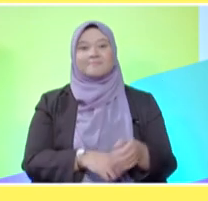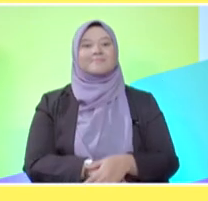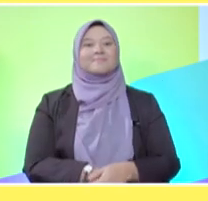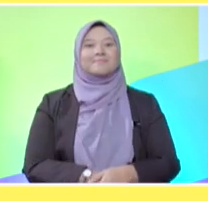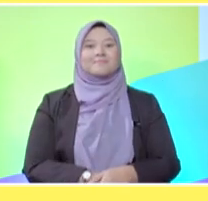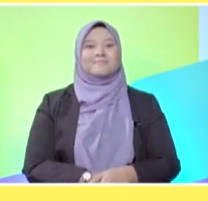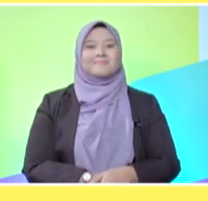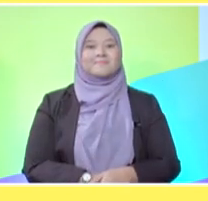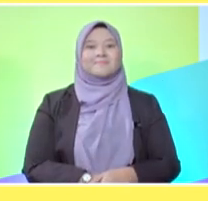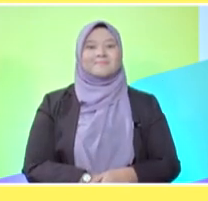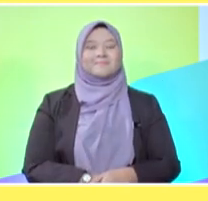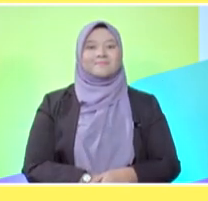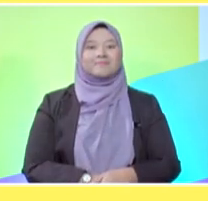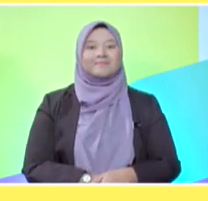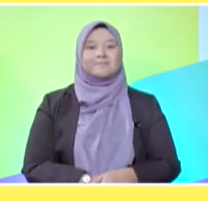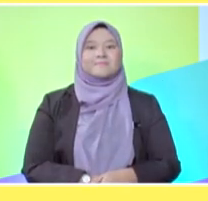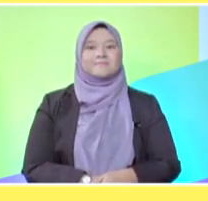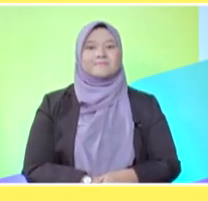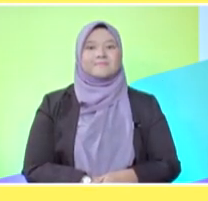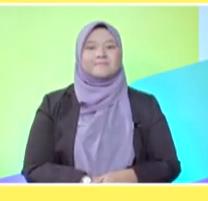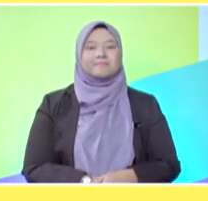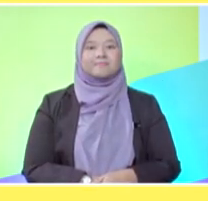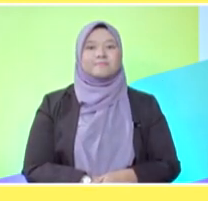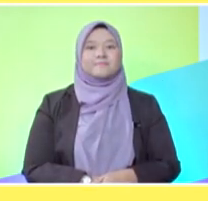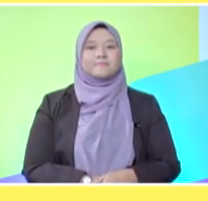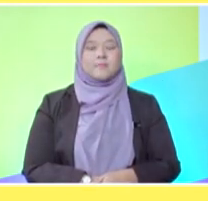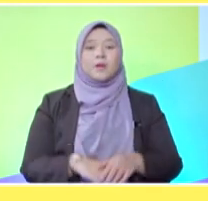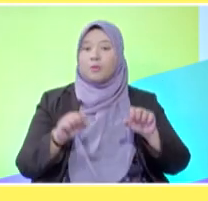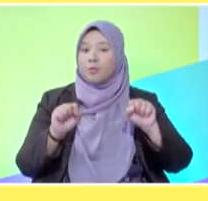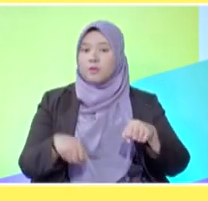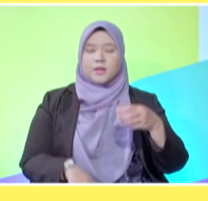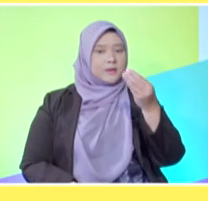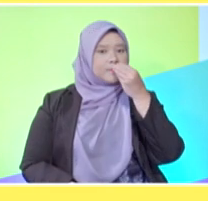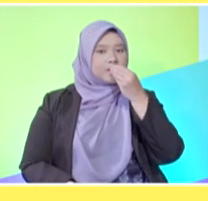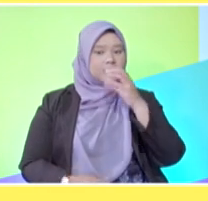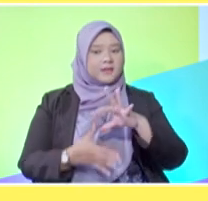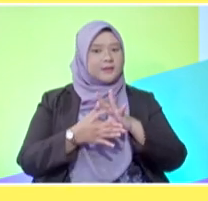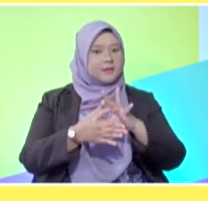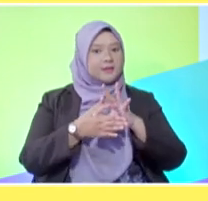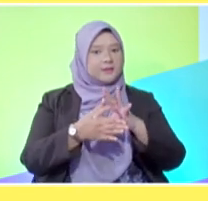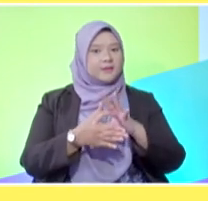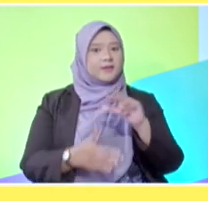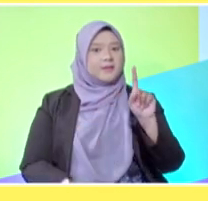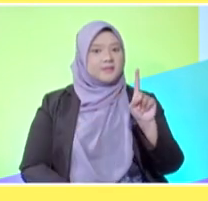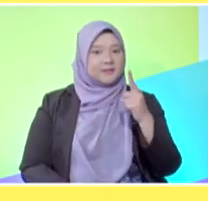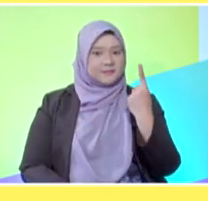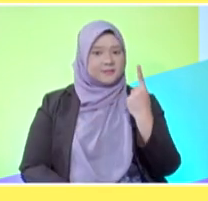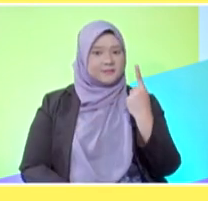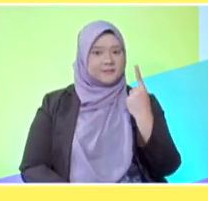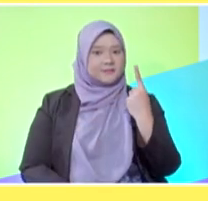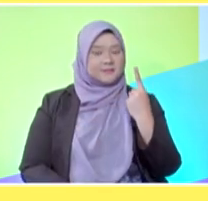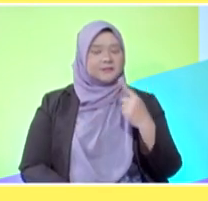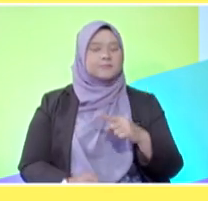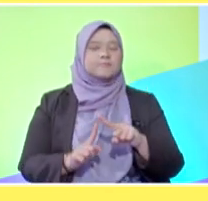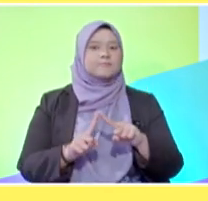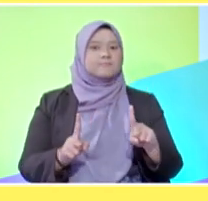Oke singa nih Iwan dia oke dia ada bulu di sekitar